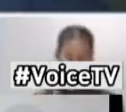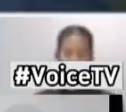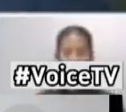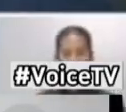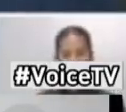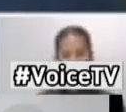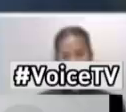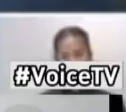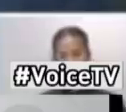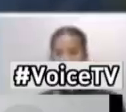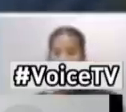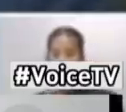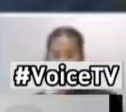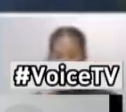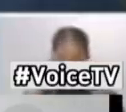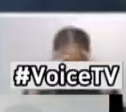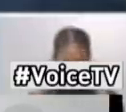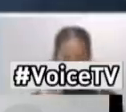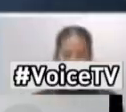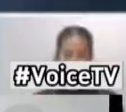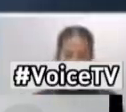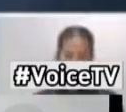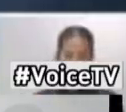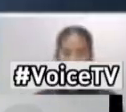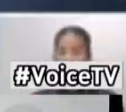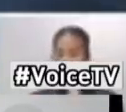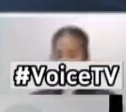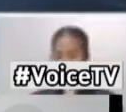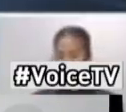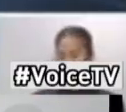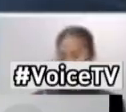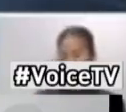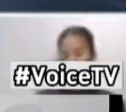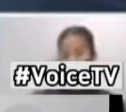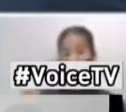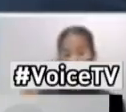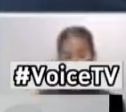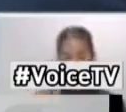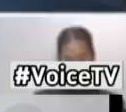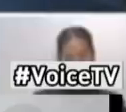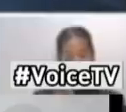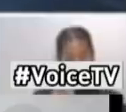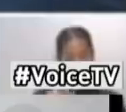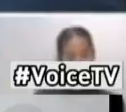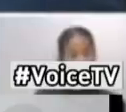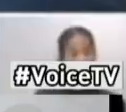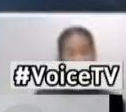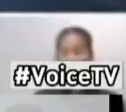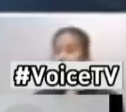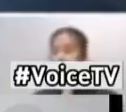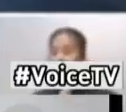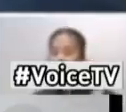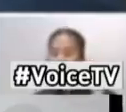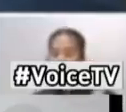มีอำนาจเทียบเท่ากับรัฐธรรมนูญหรอรัฐธรรมนูญไม่ใช่กฎหมายสูงสุดหรอพลเอกประยุทธ์อ่ะเป็นกฎหมายสูงสุดเท่